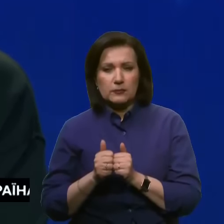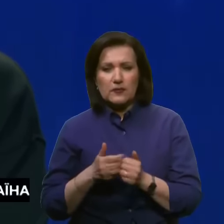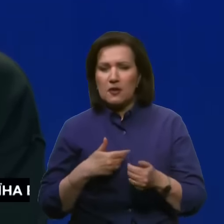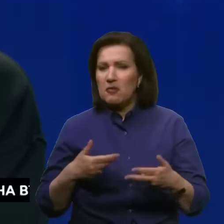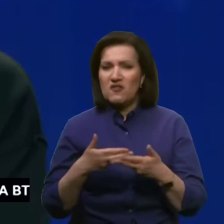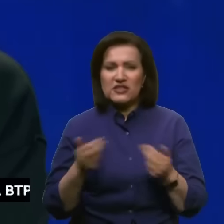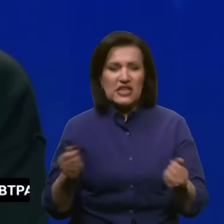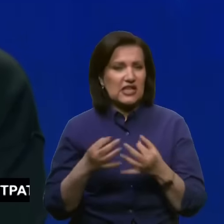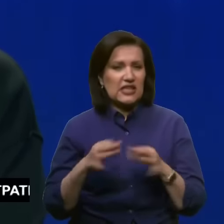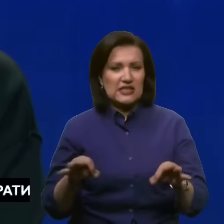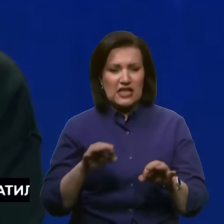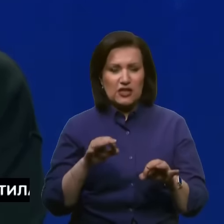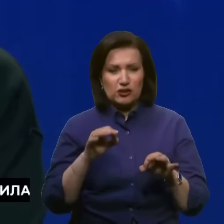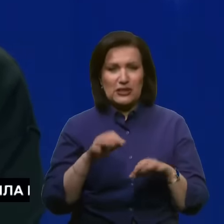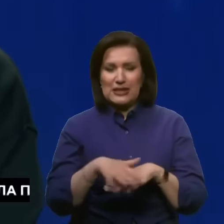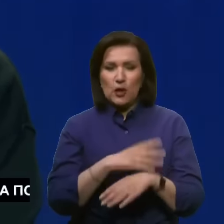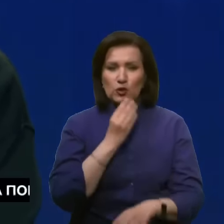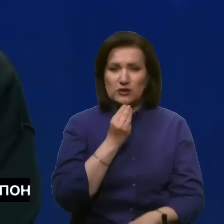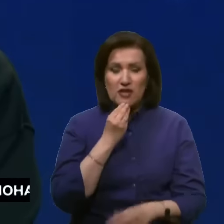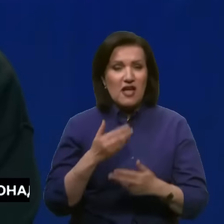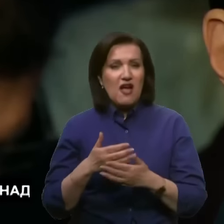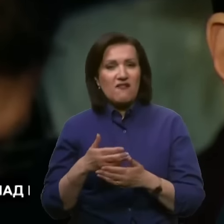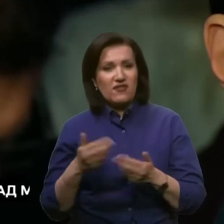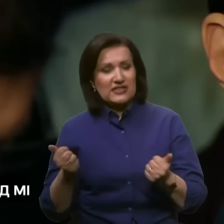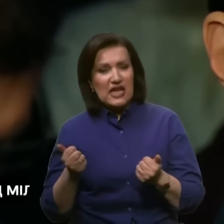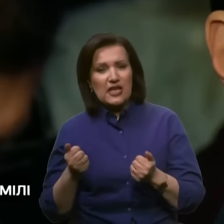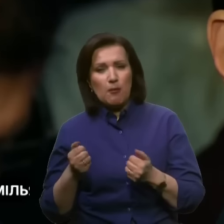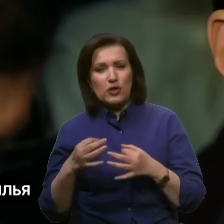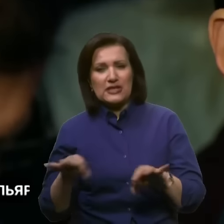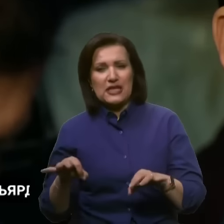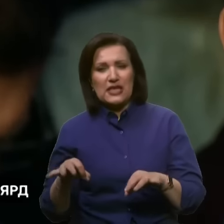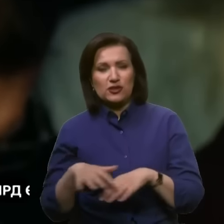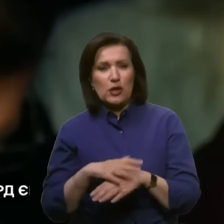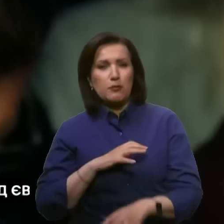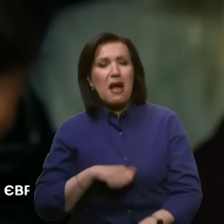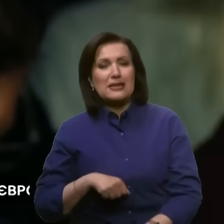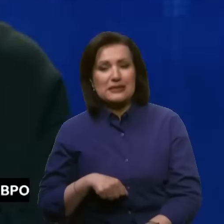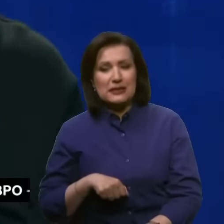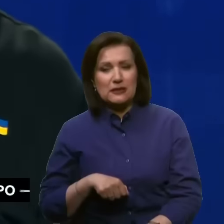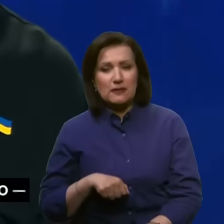Ми визнаємо незалежний народ Ізраїлю, ми визнаємо незалежний народ Палестин.